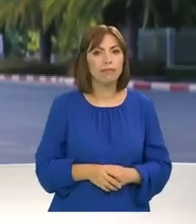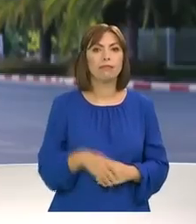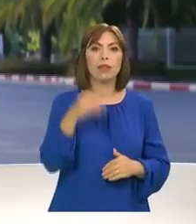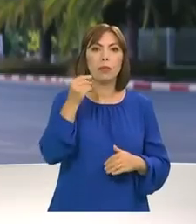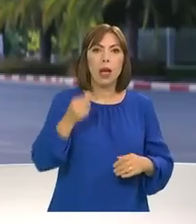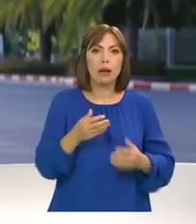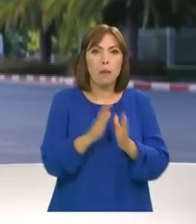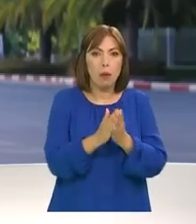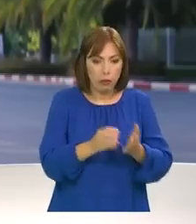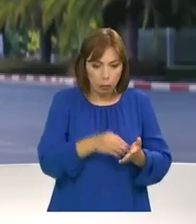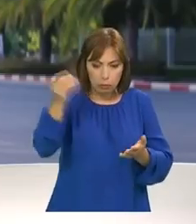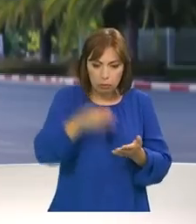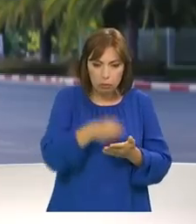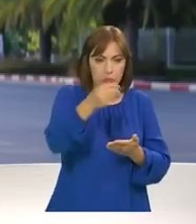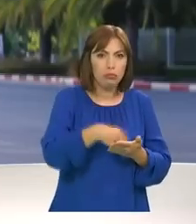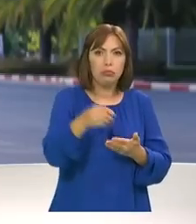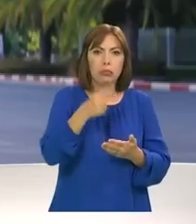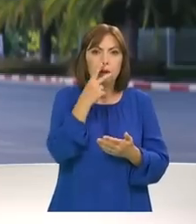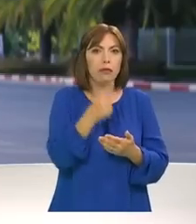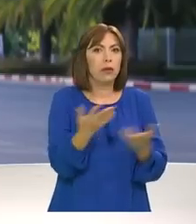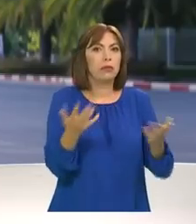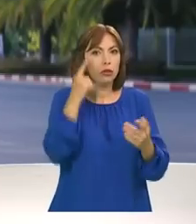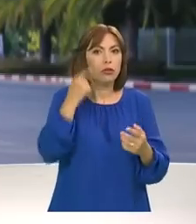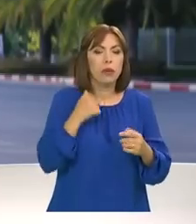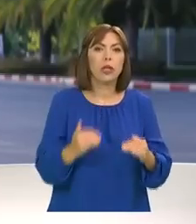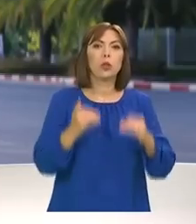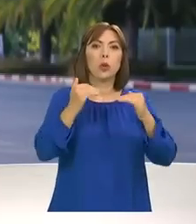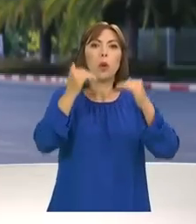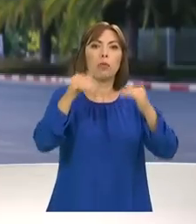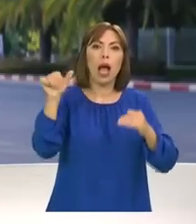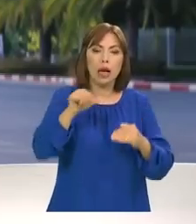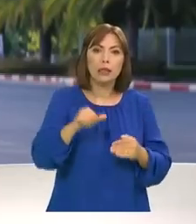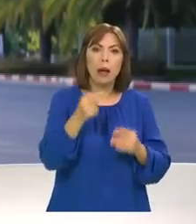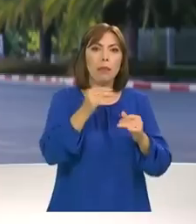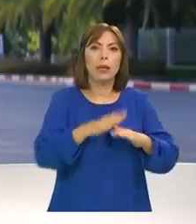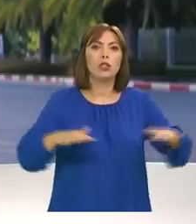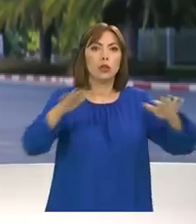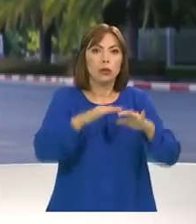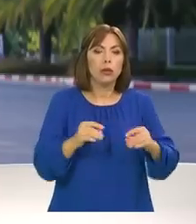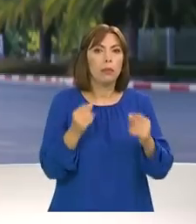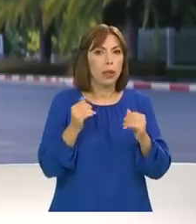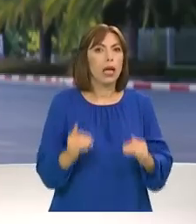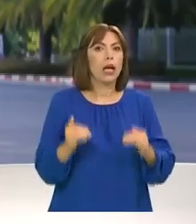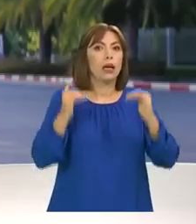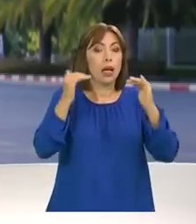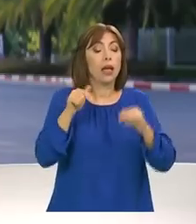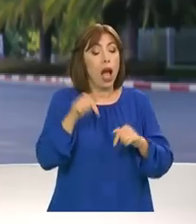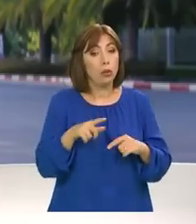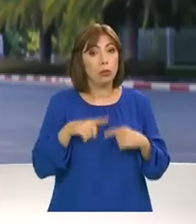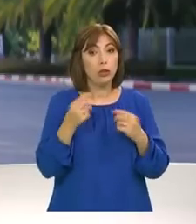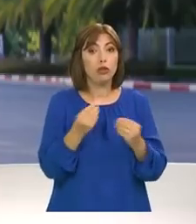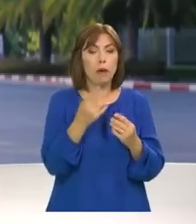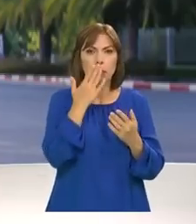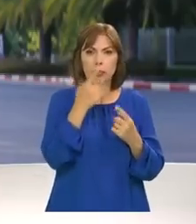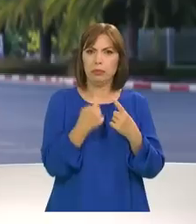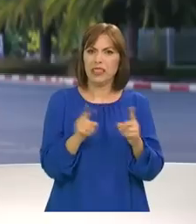Banii ne ies din portofele văzând cu ochii și știm deja că după fiecare scumpire a carburanților, prețurile celorlalte produse cresc. Acum să trăim